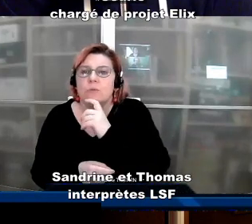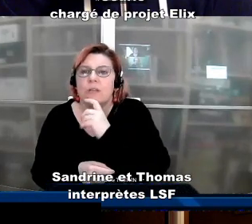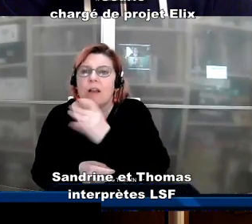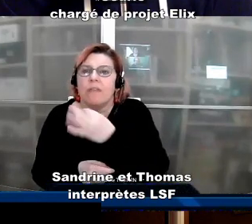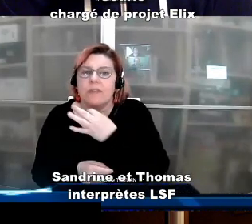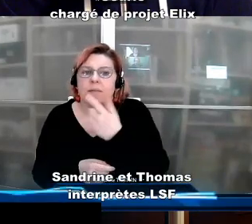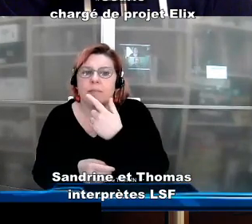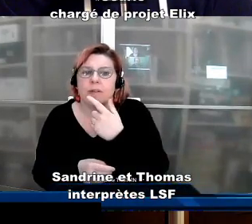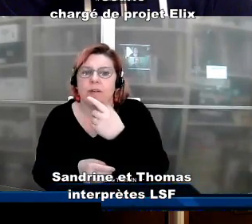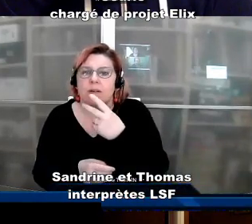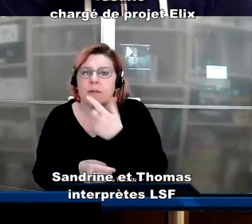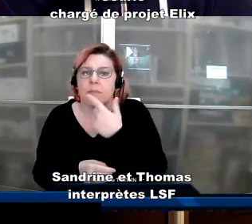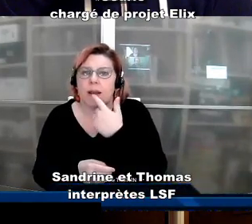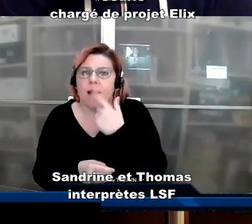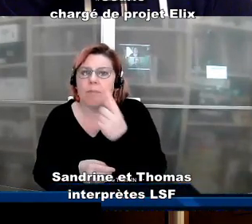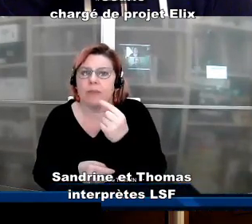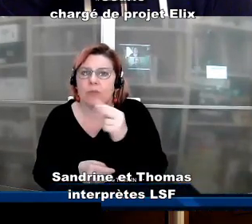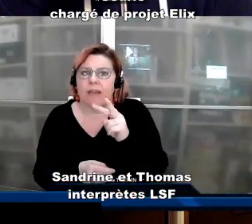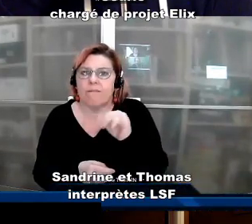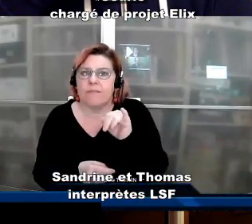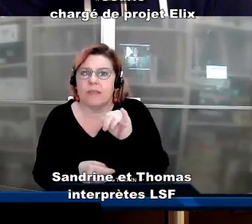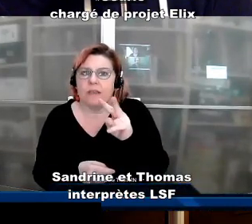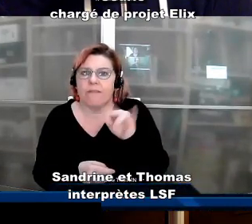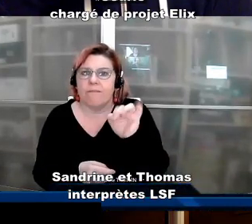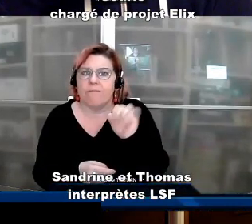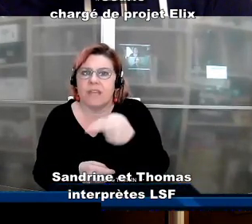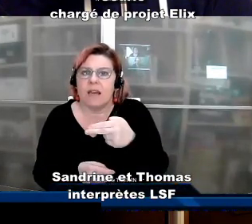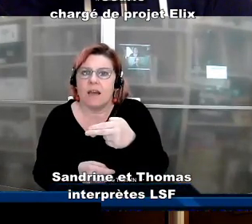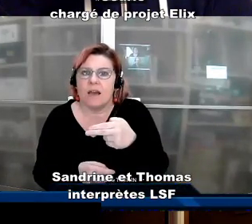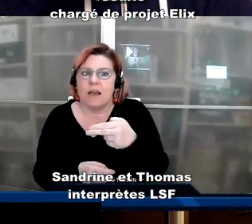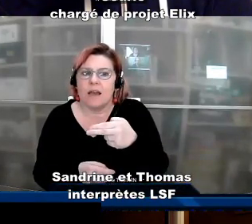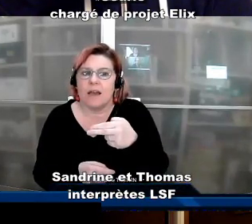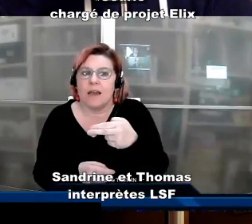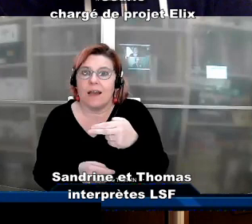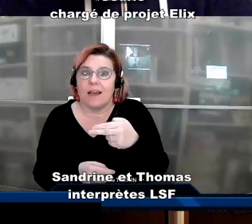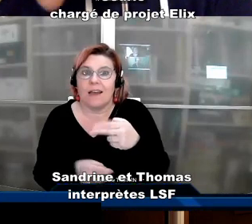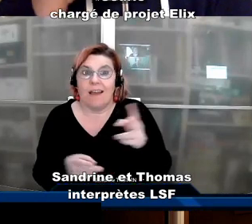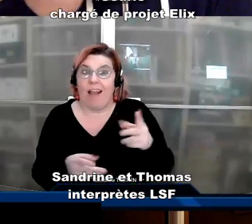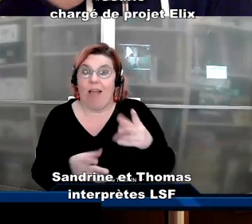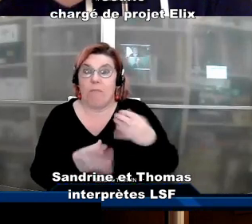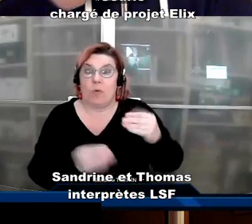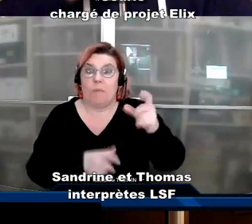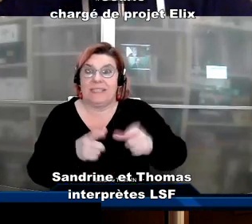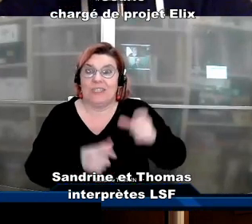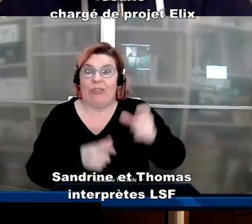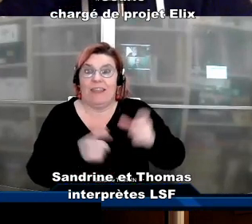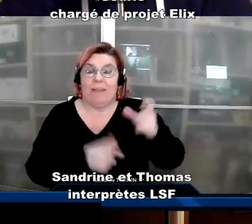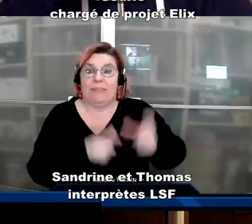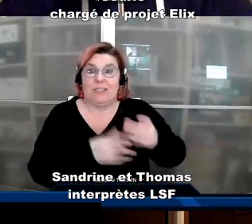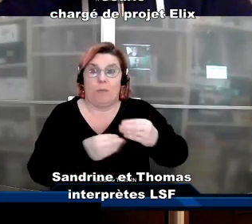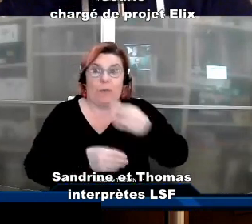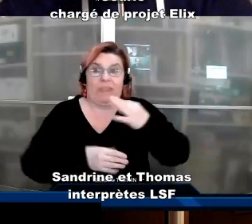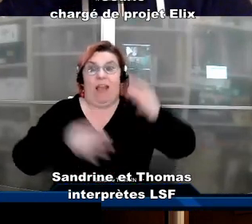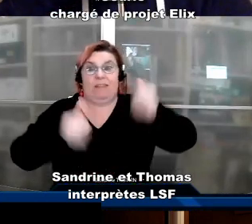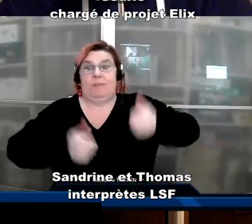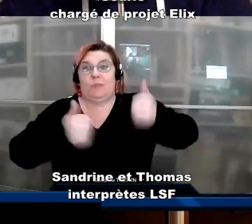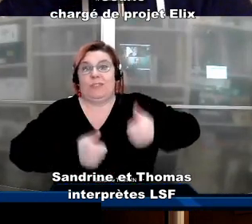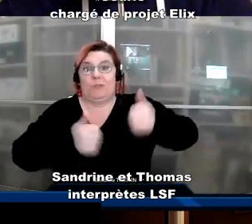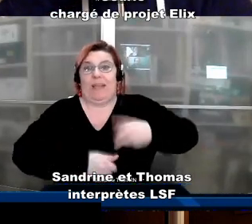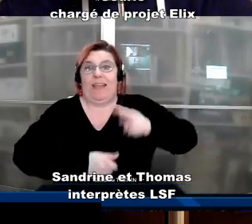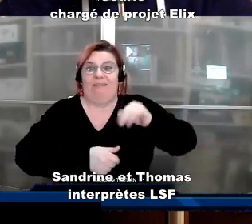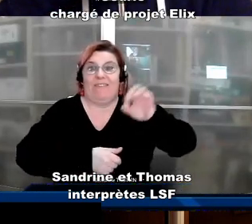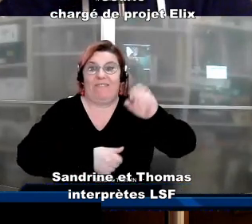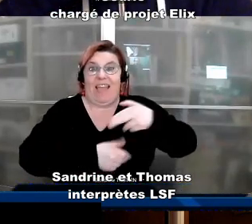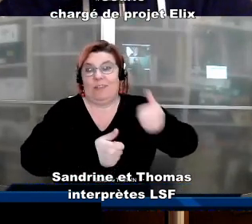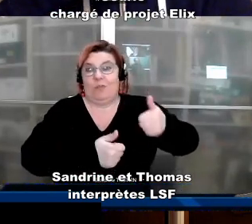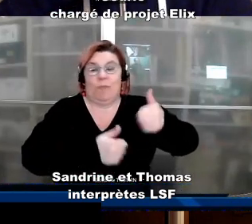Vivien qui a visiblement ses supporters. Hein, Vivien, c'est le meilleur, visiblement. et la même personne demande,